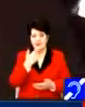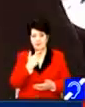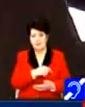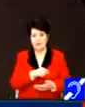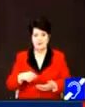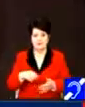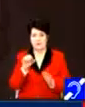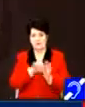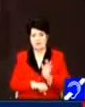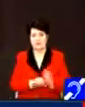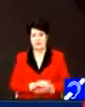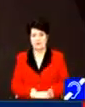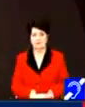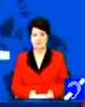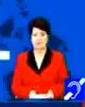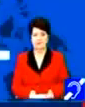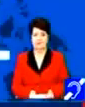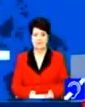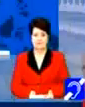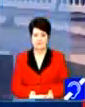despre un suicid.